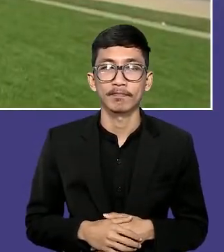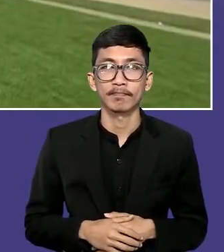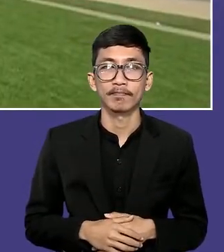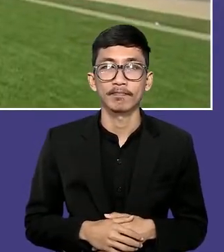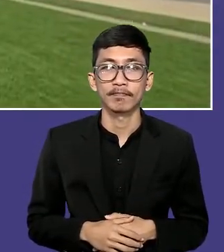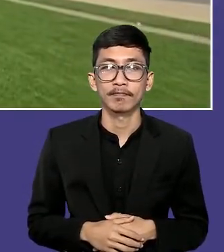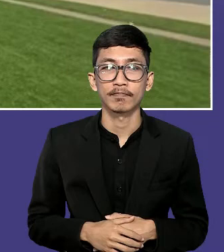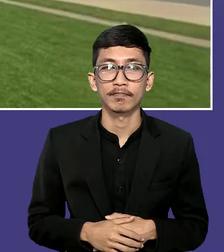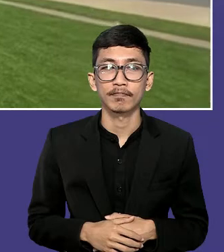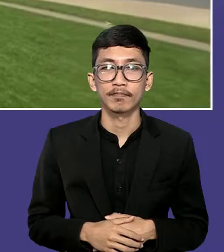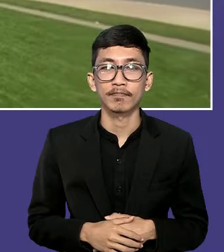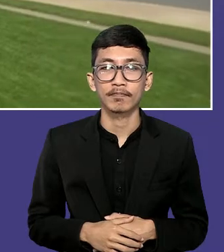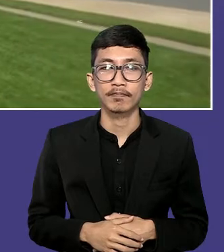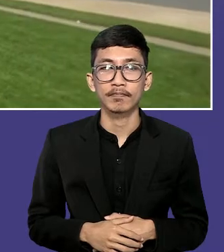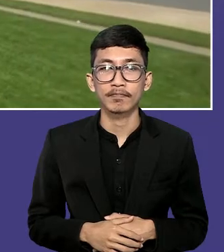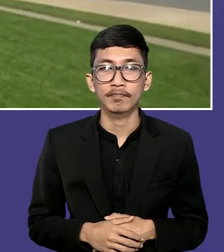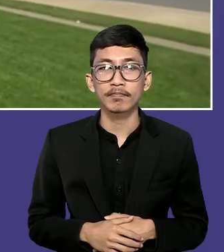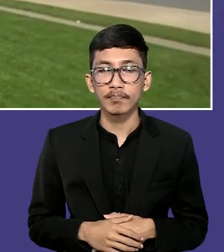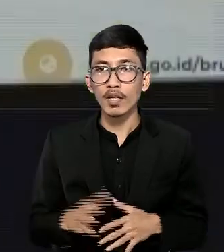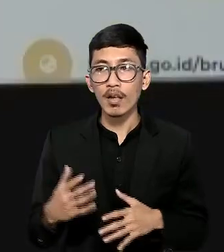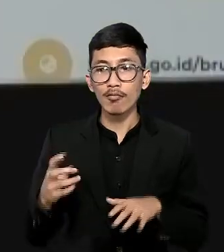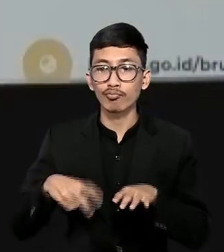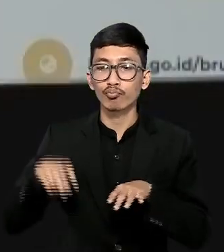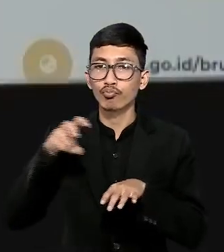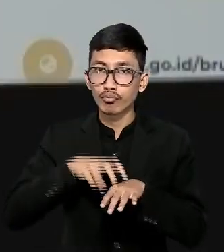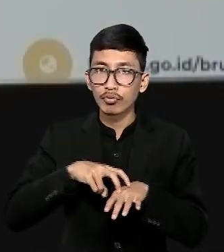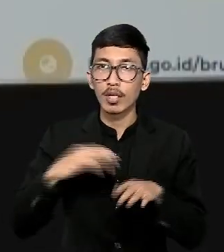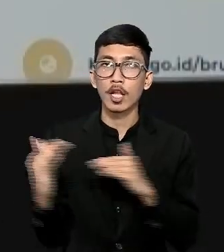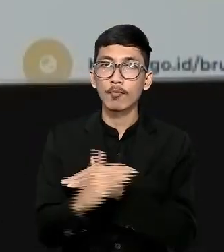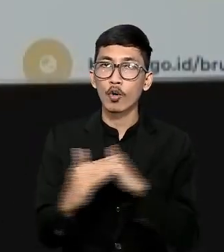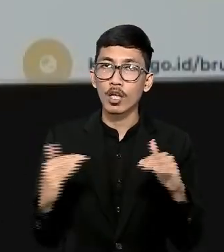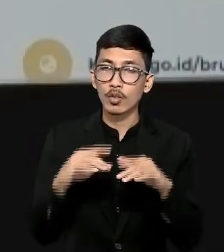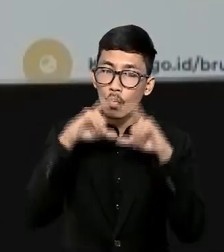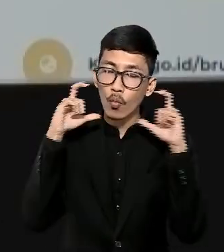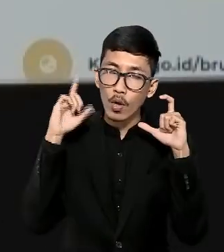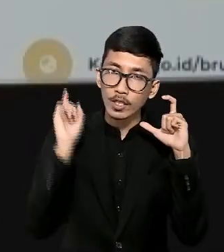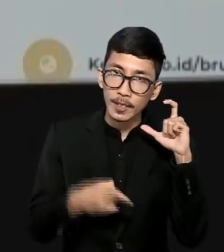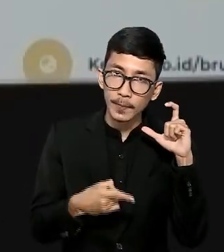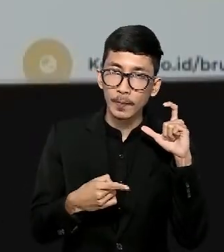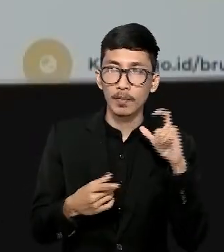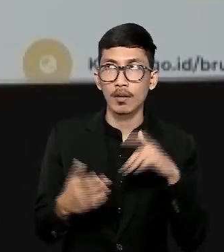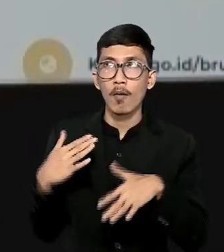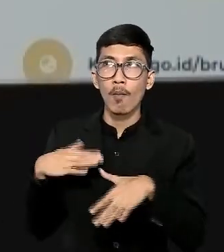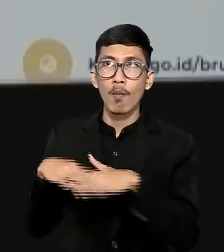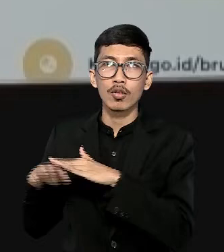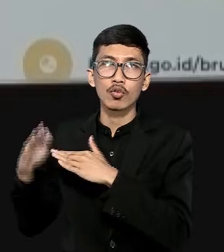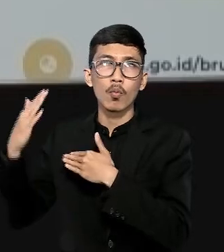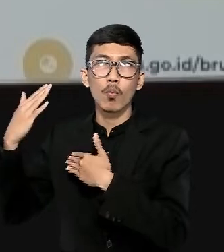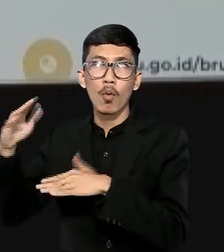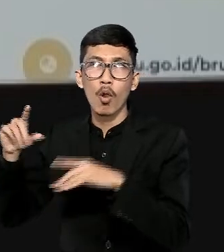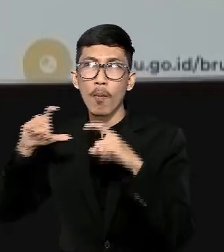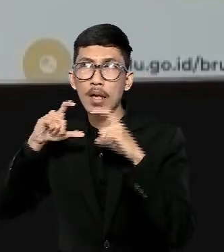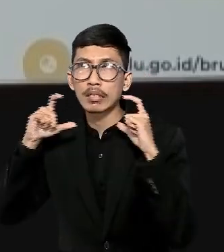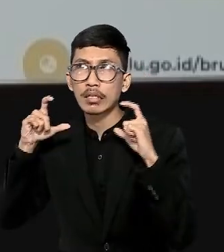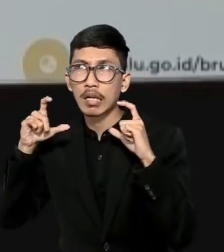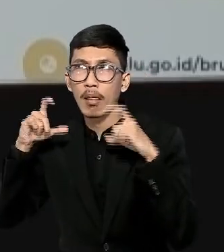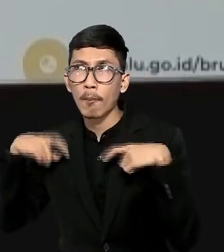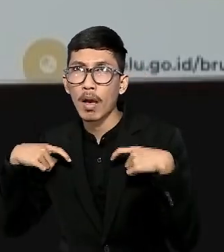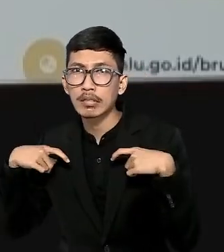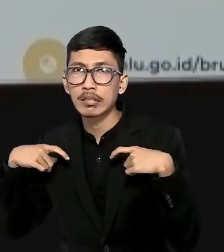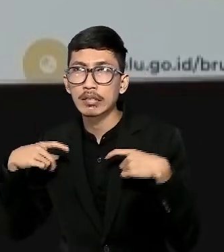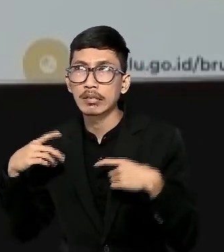transportasi baru sifatnya wajib Tapi di mal dia detik terus terang Ah yang tadi